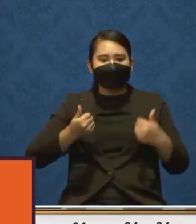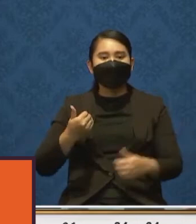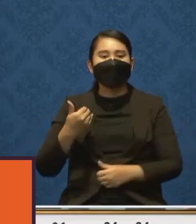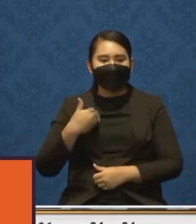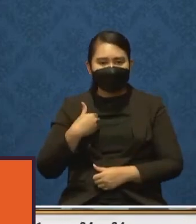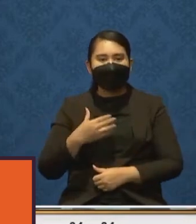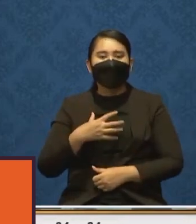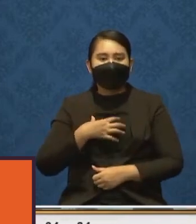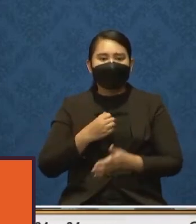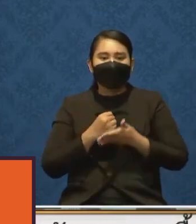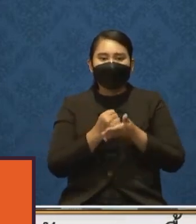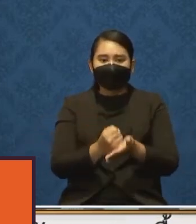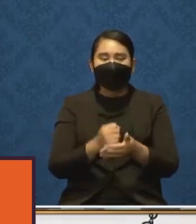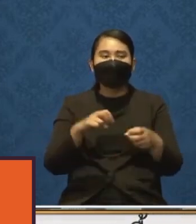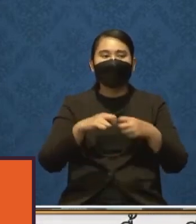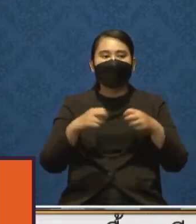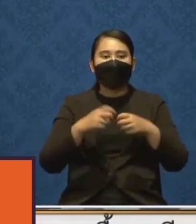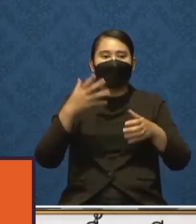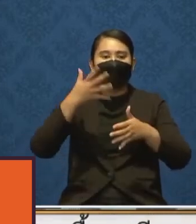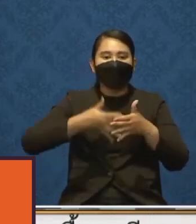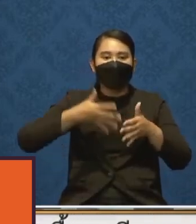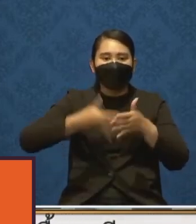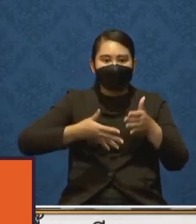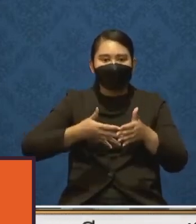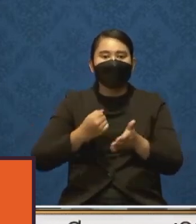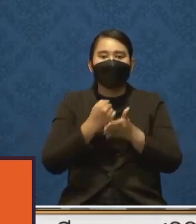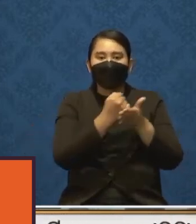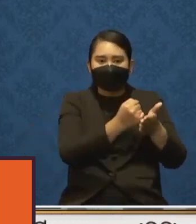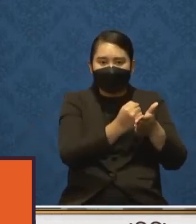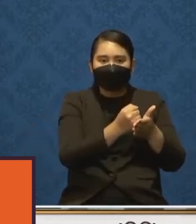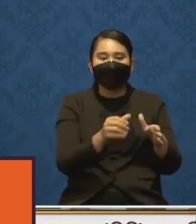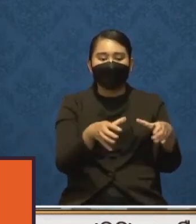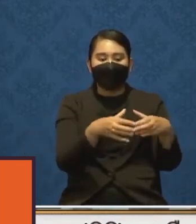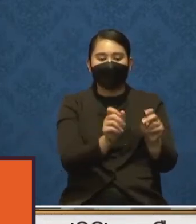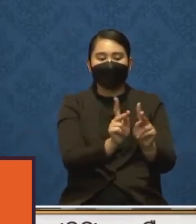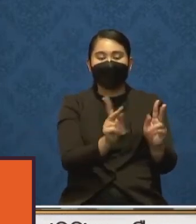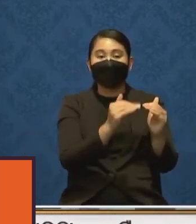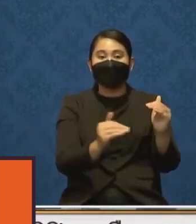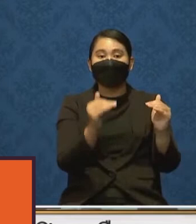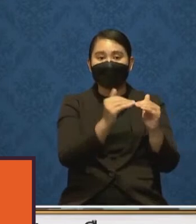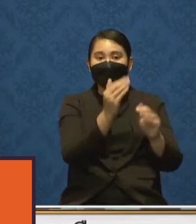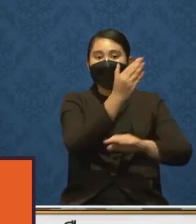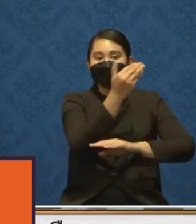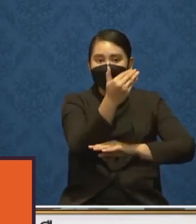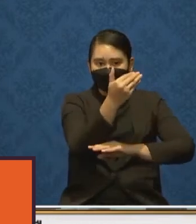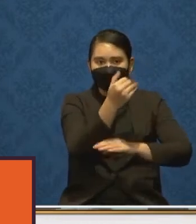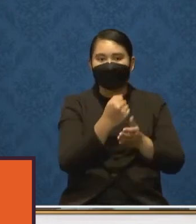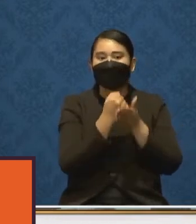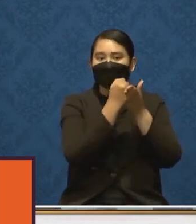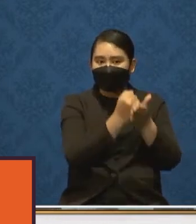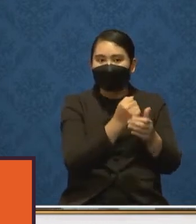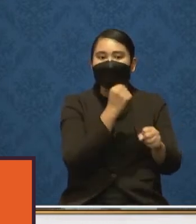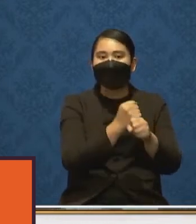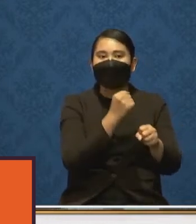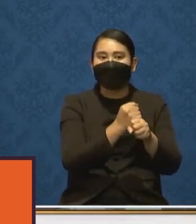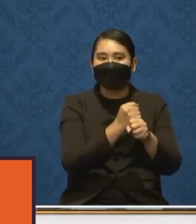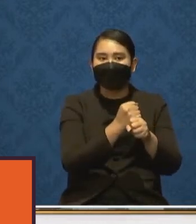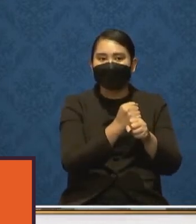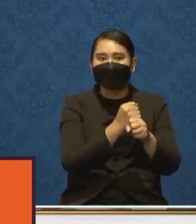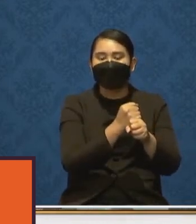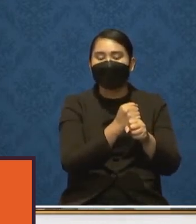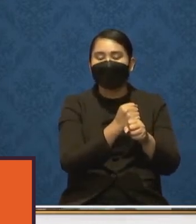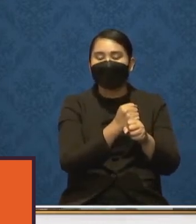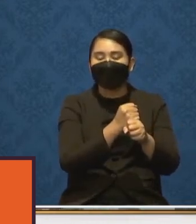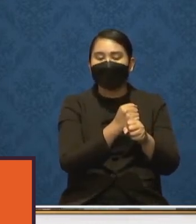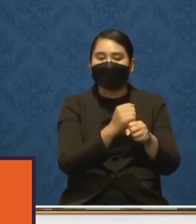ที่จะแก้ไขปัหาอุปสรคเพื่อให้ท่านขณะกรรรการสิทธิมนุษยชนแ่ชาติได้ทำงานอย่างเต็ท